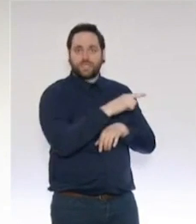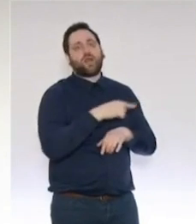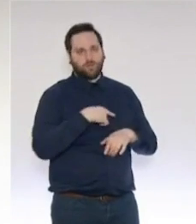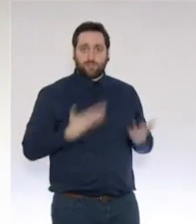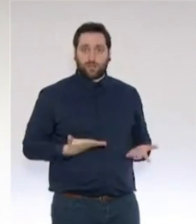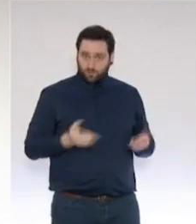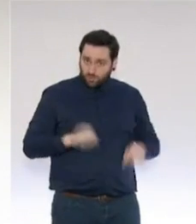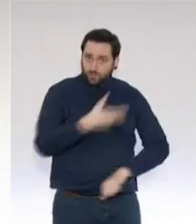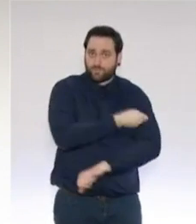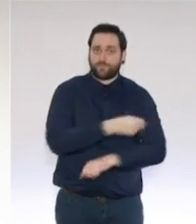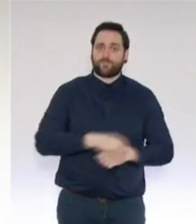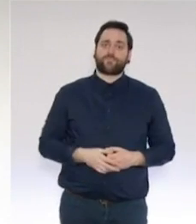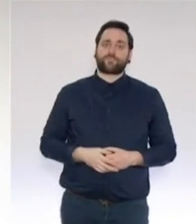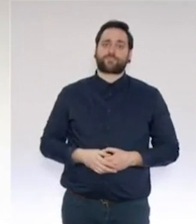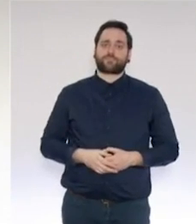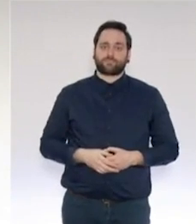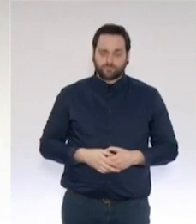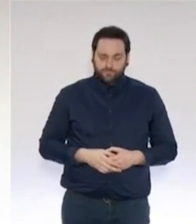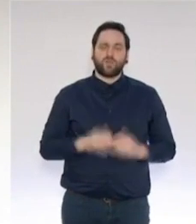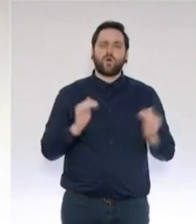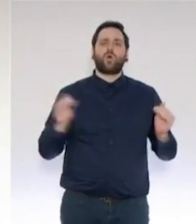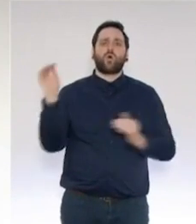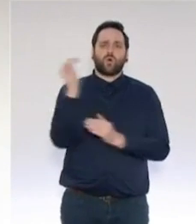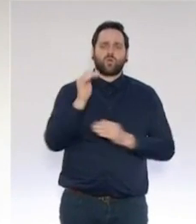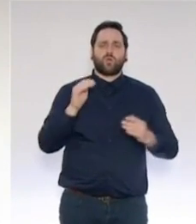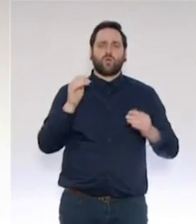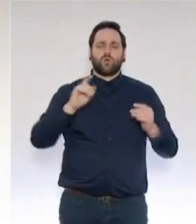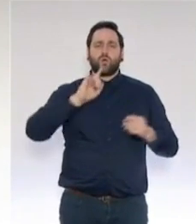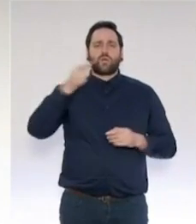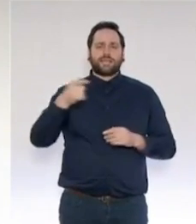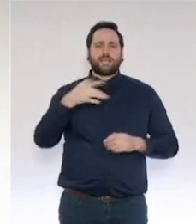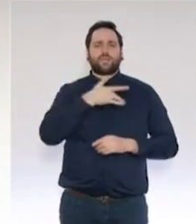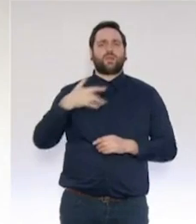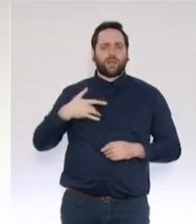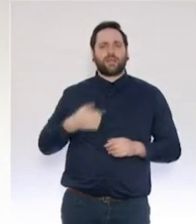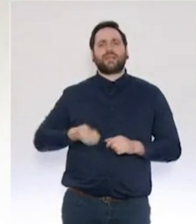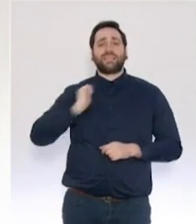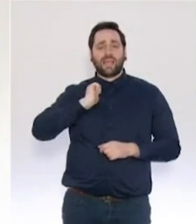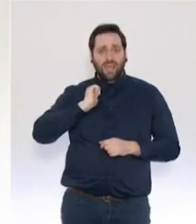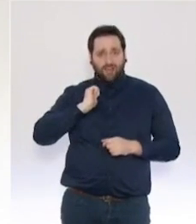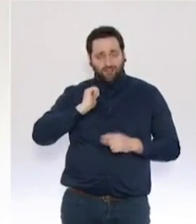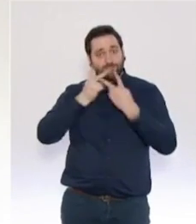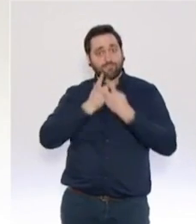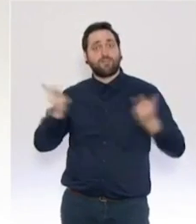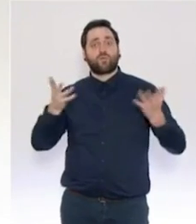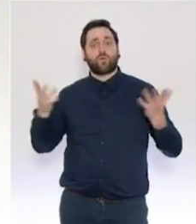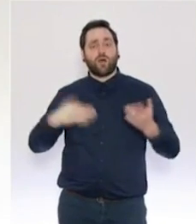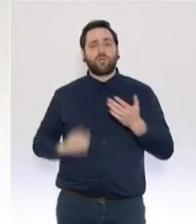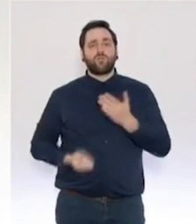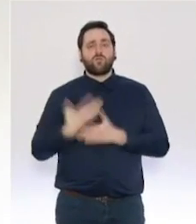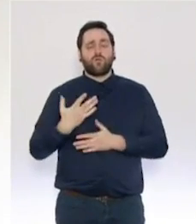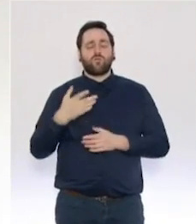l'utilisation d'un nouveau vaccin en france le vaccin astrazeneca cela va nous permettre d'accélérer